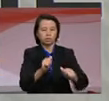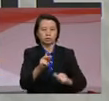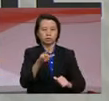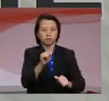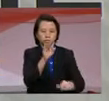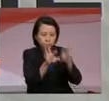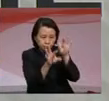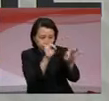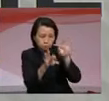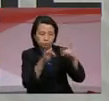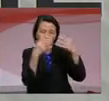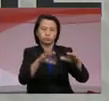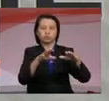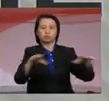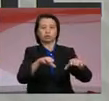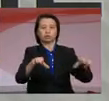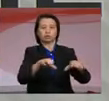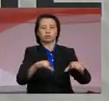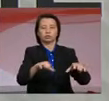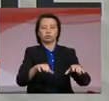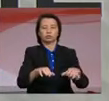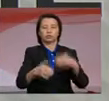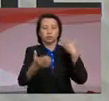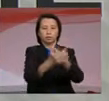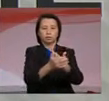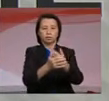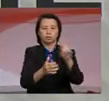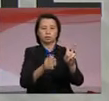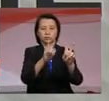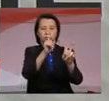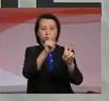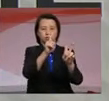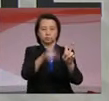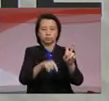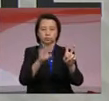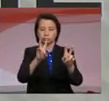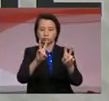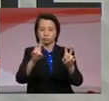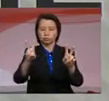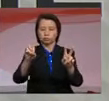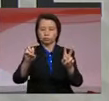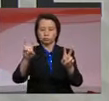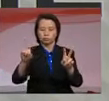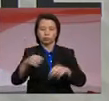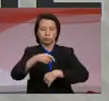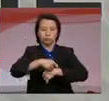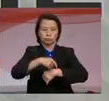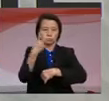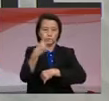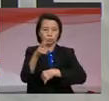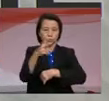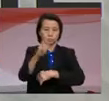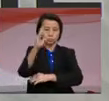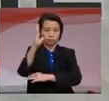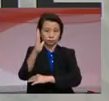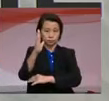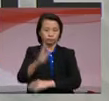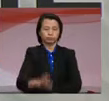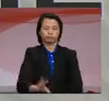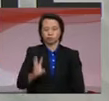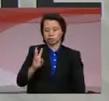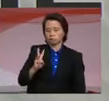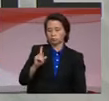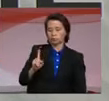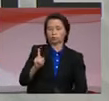case detection, telah dijalankan. Sehingga 21 Julai 2020 jam 12 tengah hari,